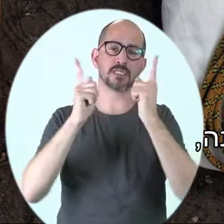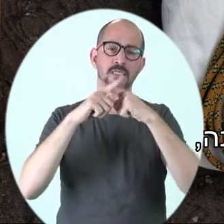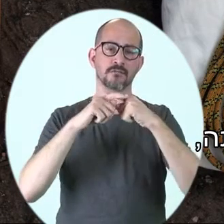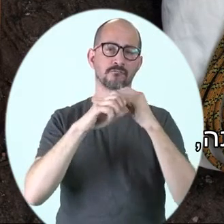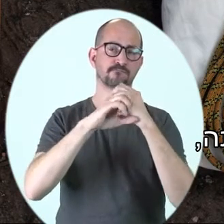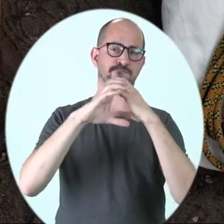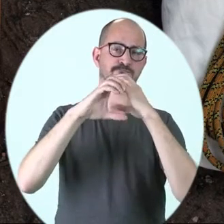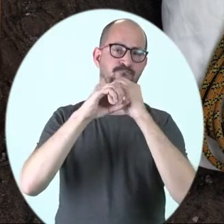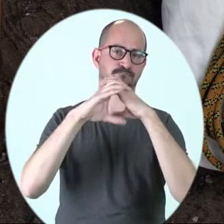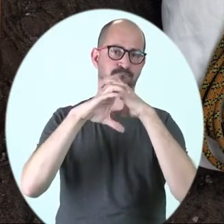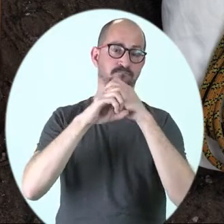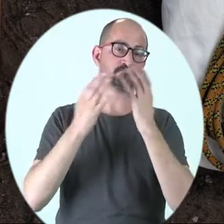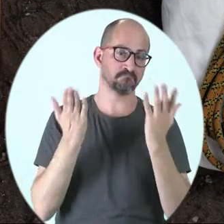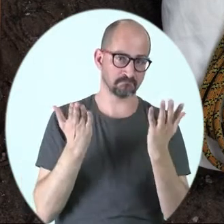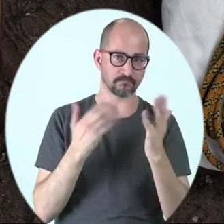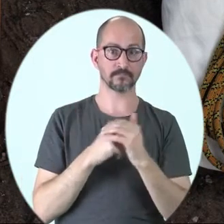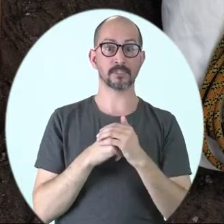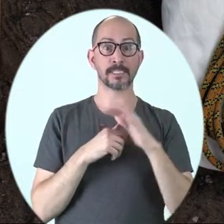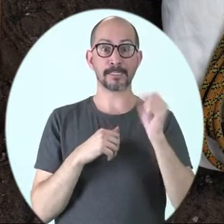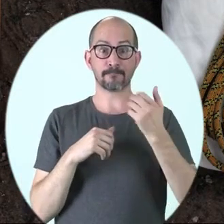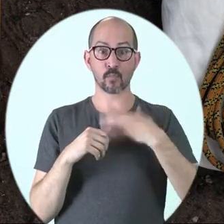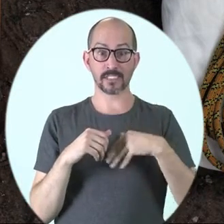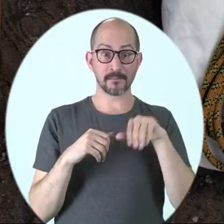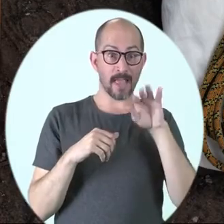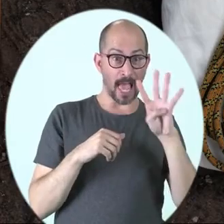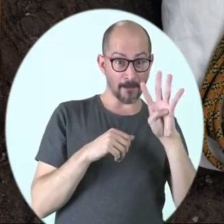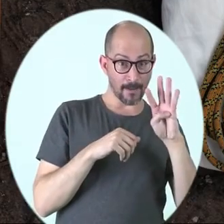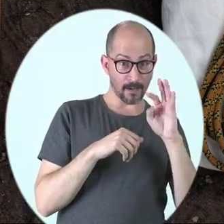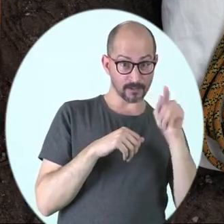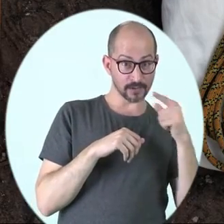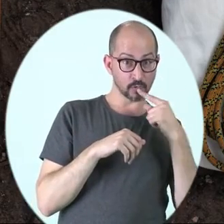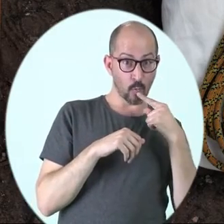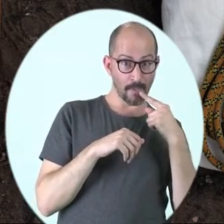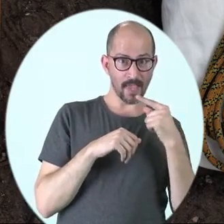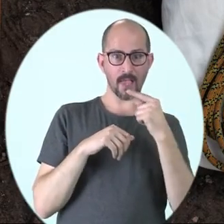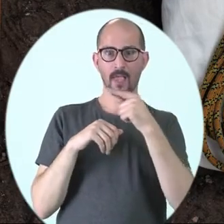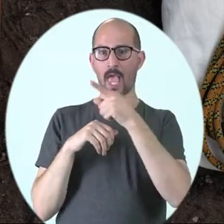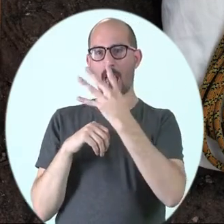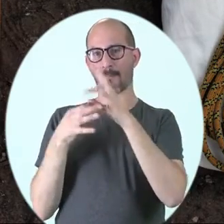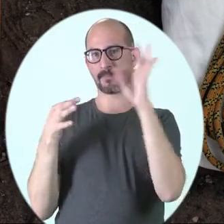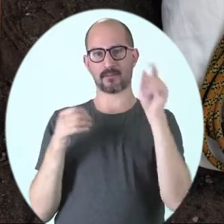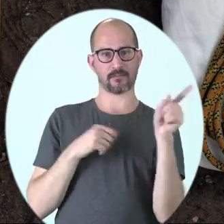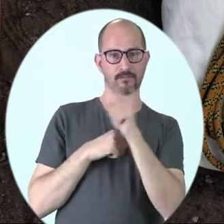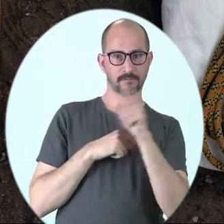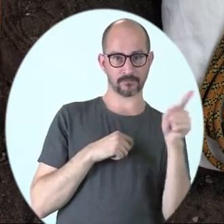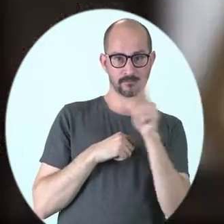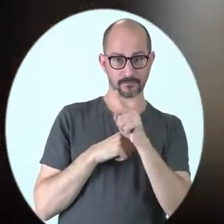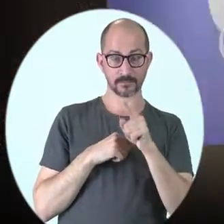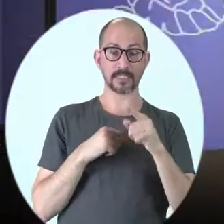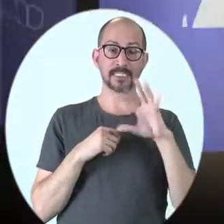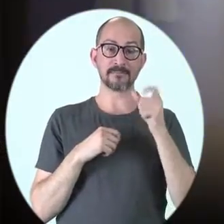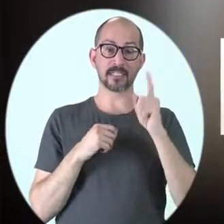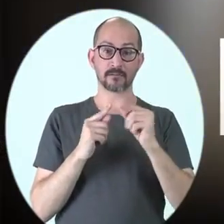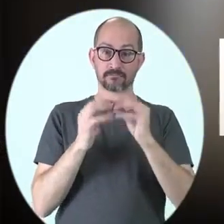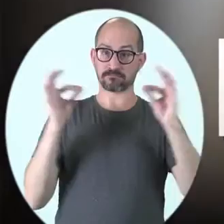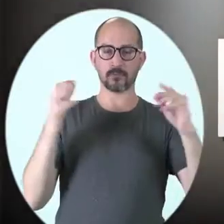הסנדות וקוטר החבל. כאשר אנו קופטים עם חבל 4 מילימטר, בדרך כלל 4 מטרים יספיקו לנו. במידת הצורך, נעריך